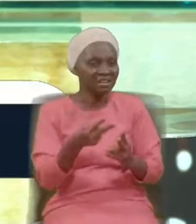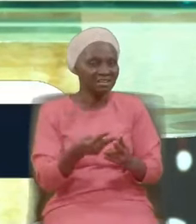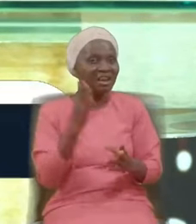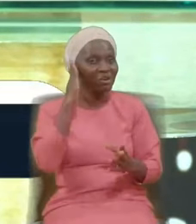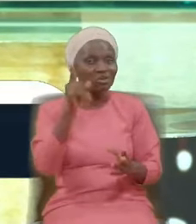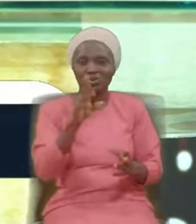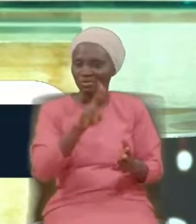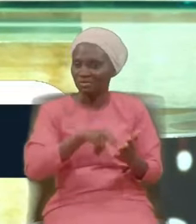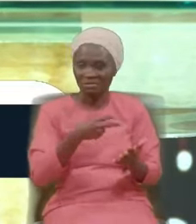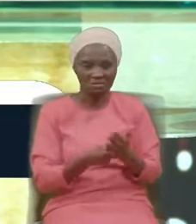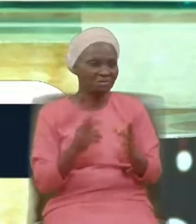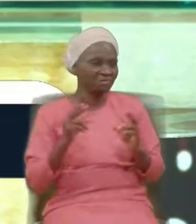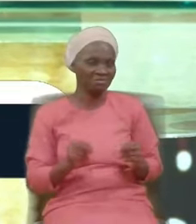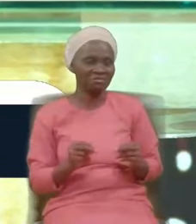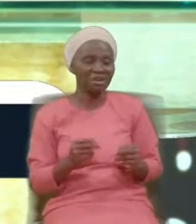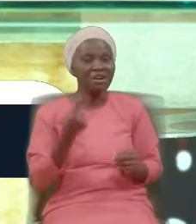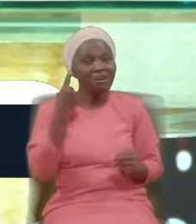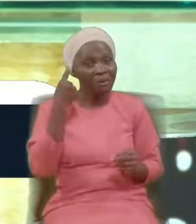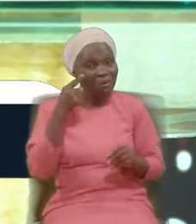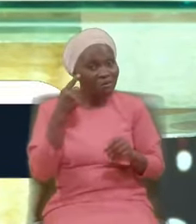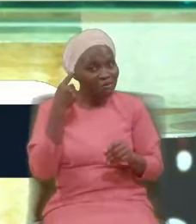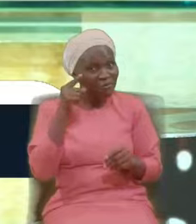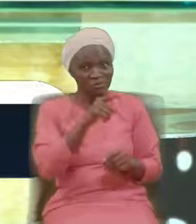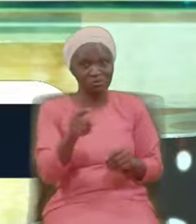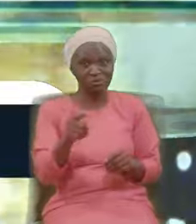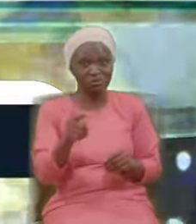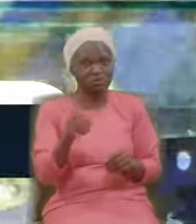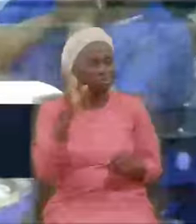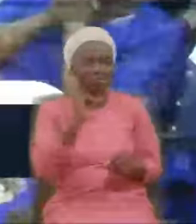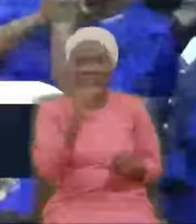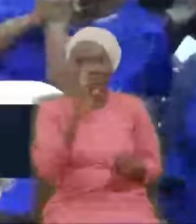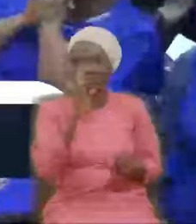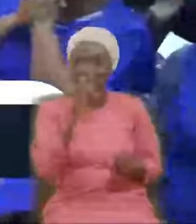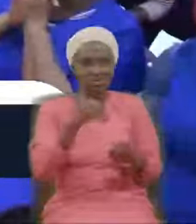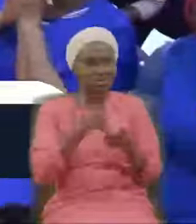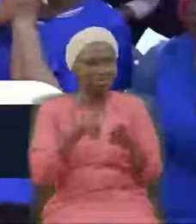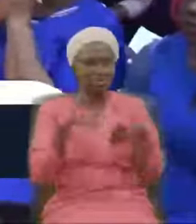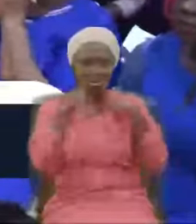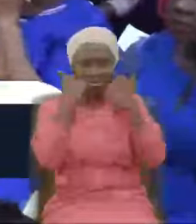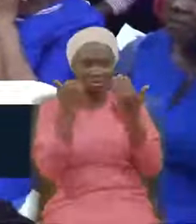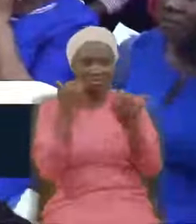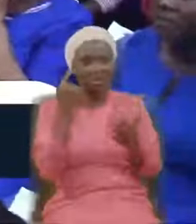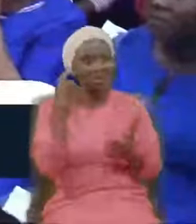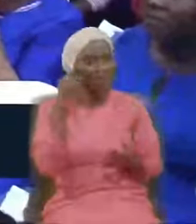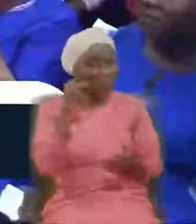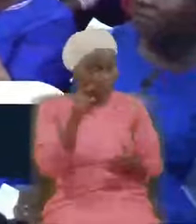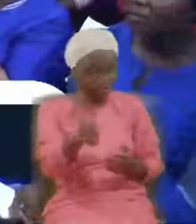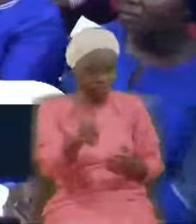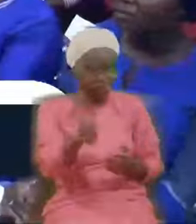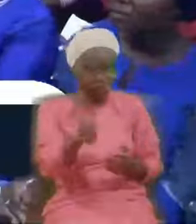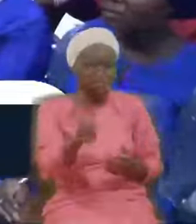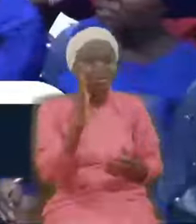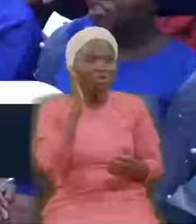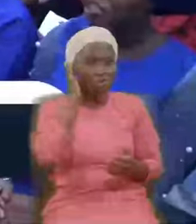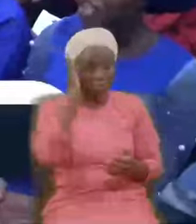Ne rougis pas, car tu ne seras pas déshonoré. Mais tu